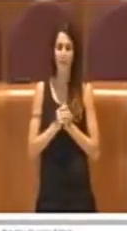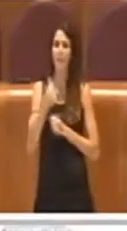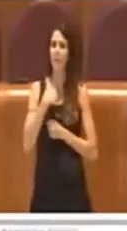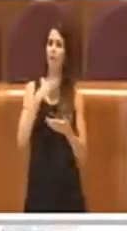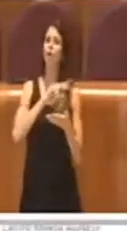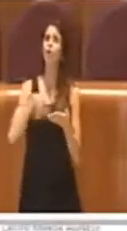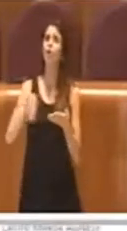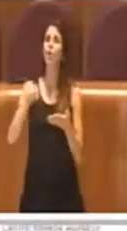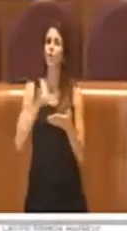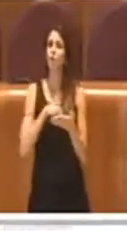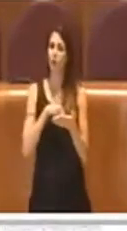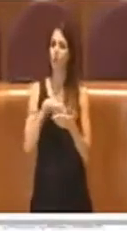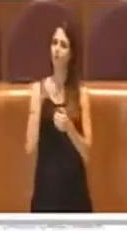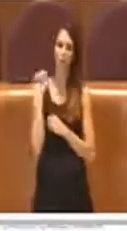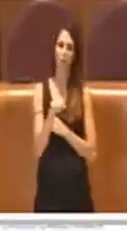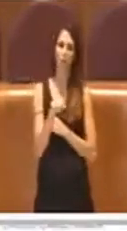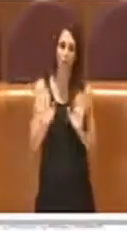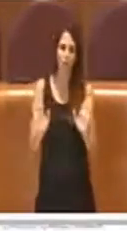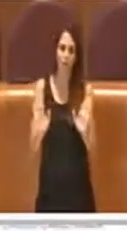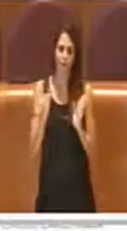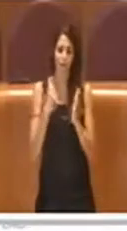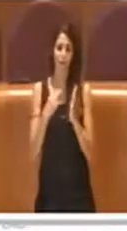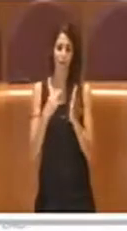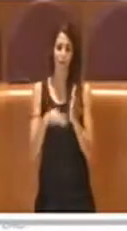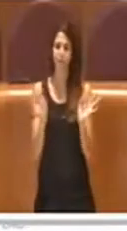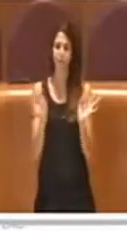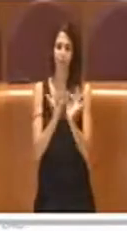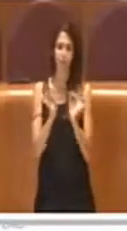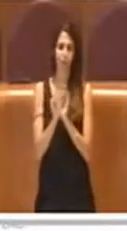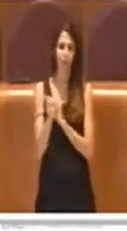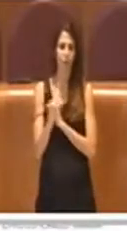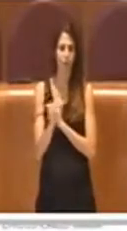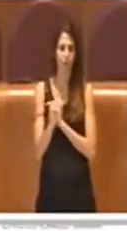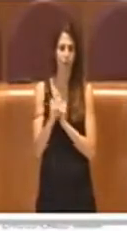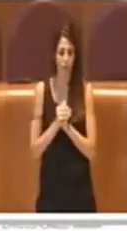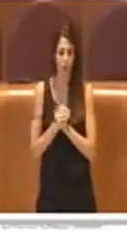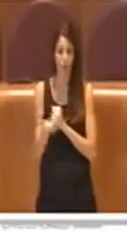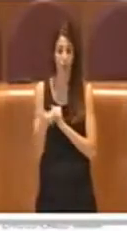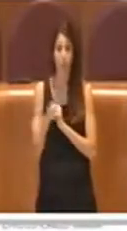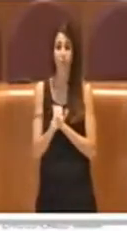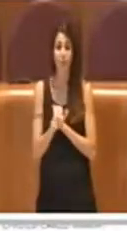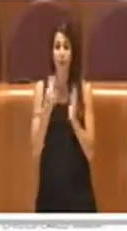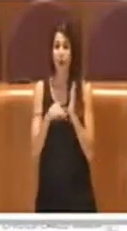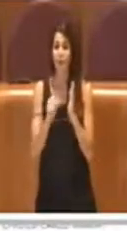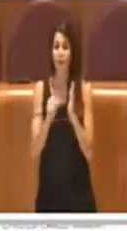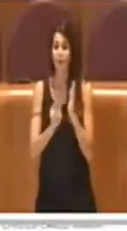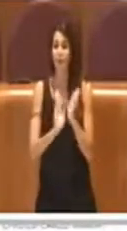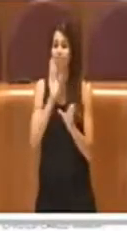voto contrario a questo emendamento, proprio perché all'interno